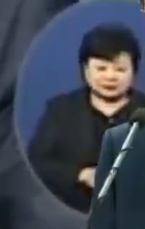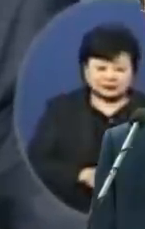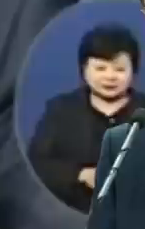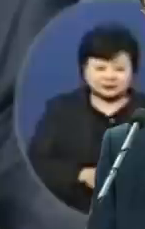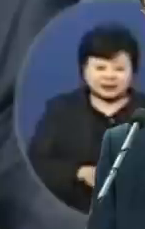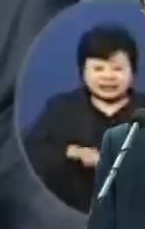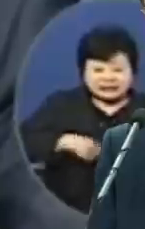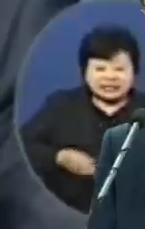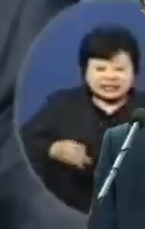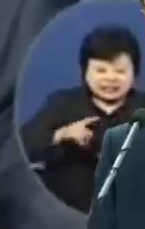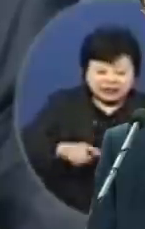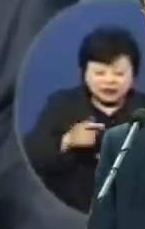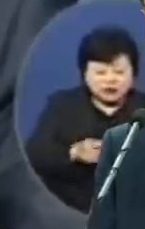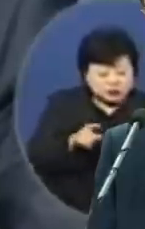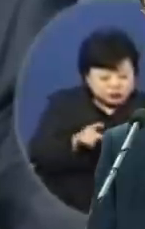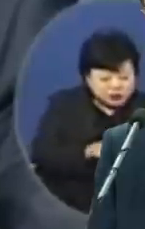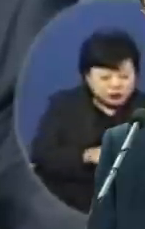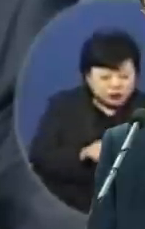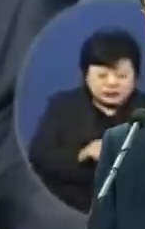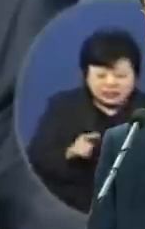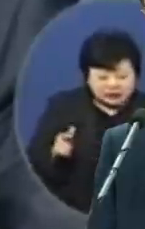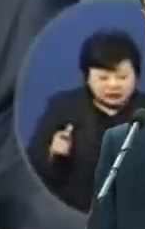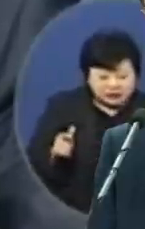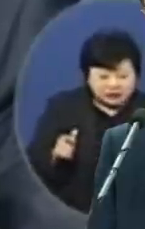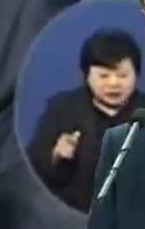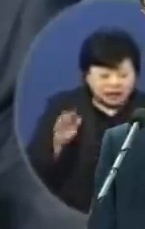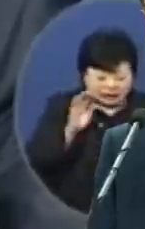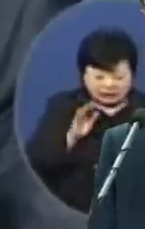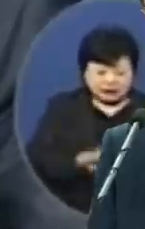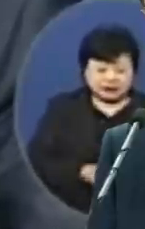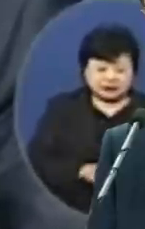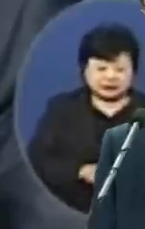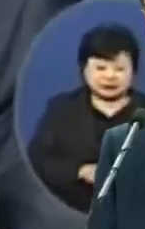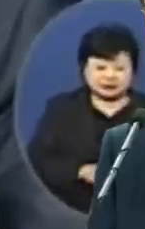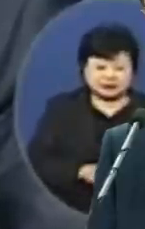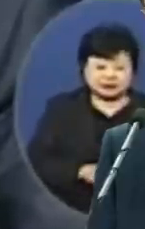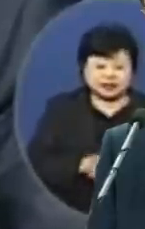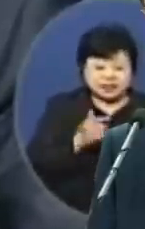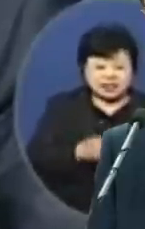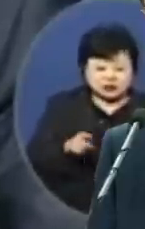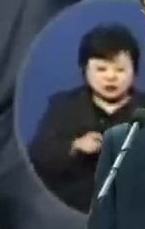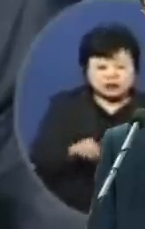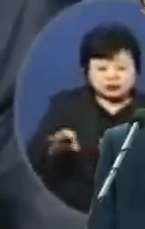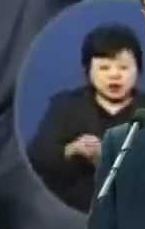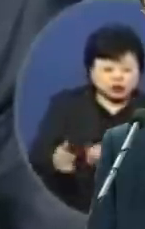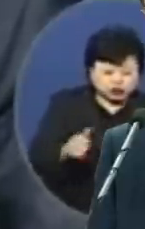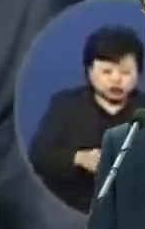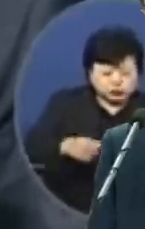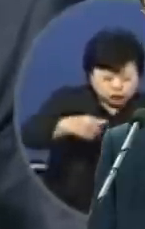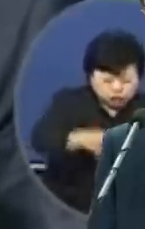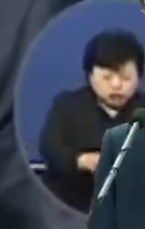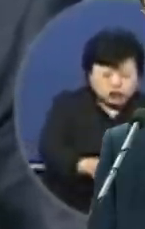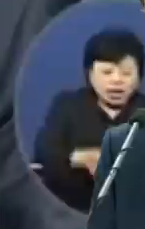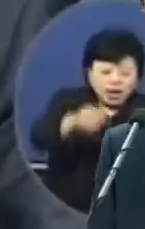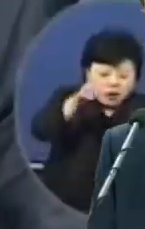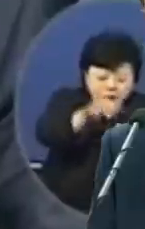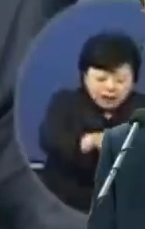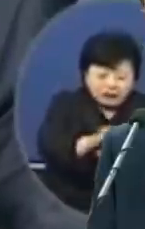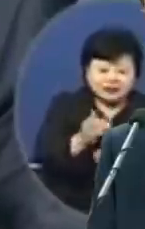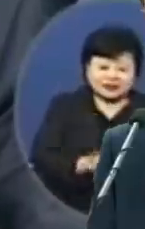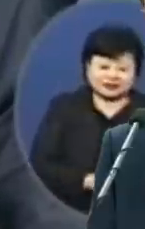모르고 자기 길대로 예수님을 믿고 안 믿고 할 수 있습니까? 우리는 일단 예수님을 믿으면 죽으면 죽으리라고 맡겨버리는